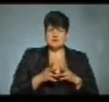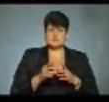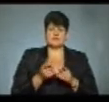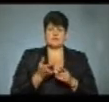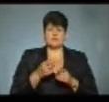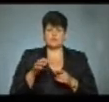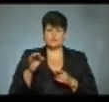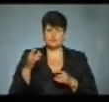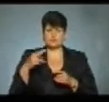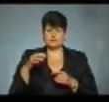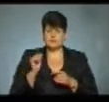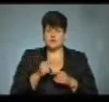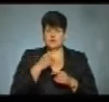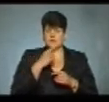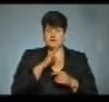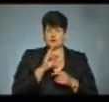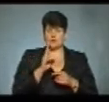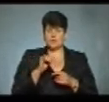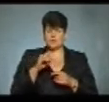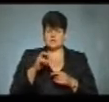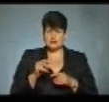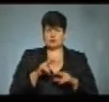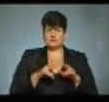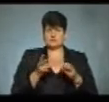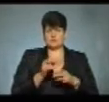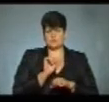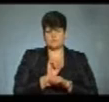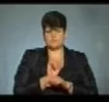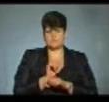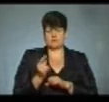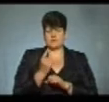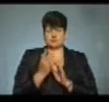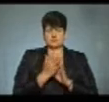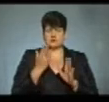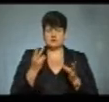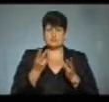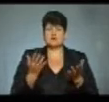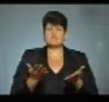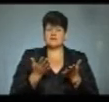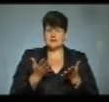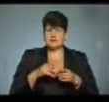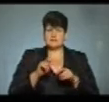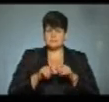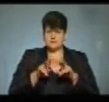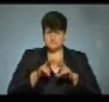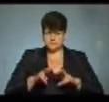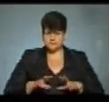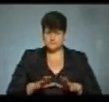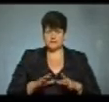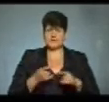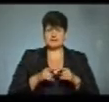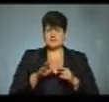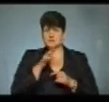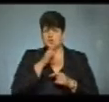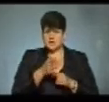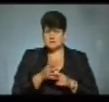будівництва облдержадміністрації Віктора Кузяка, будівництво слід зупинити. В першу чергу треба вияснити, дослідити, і на даний час